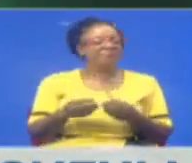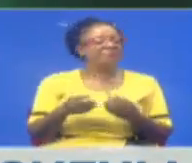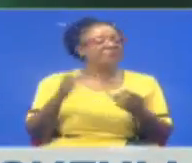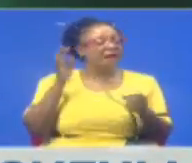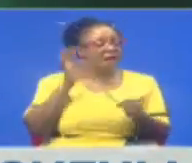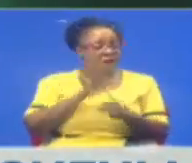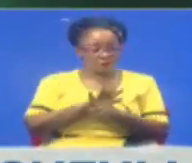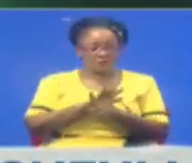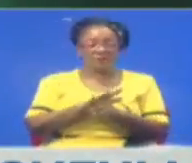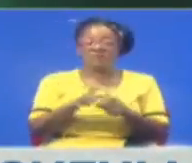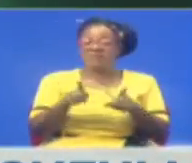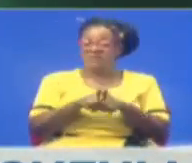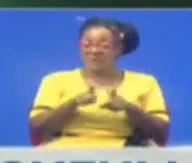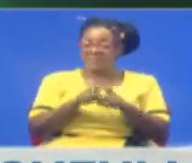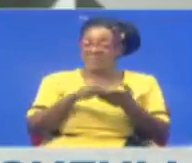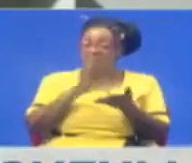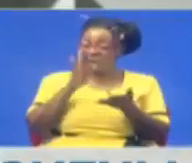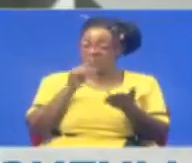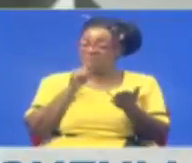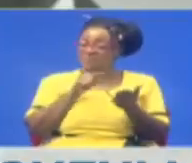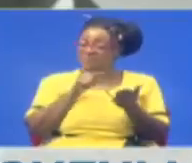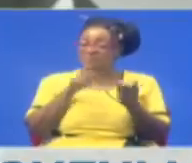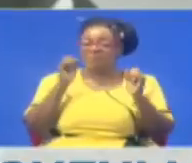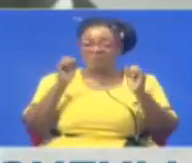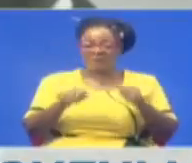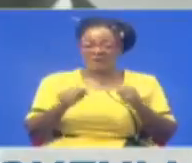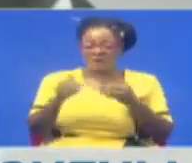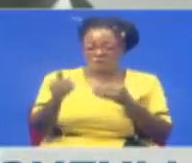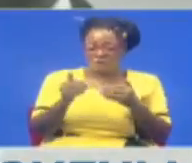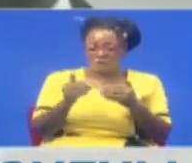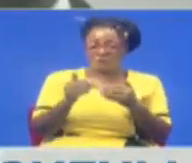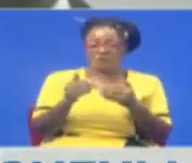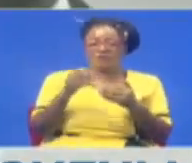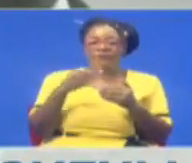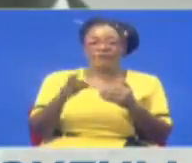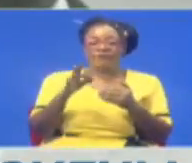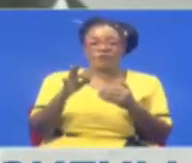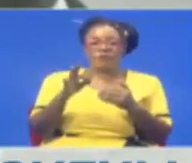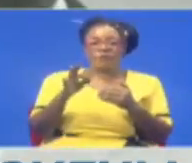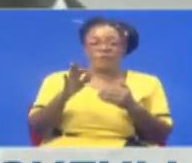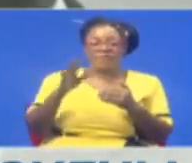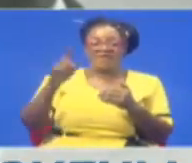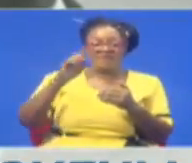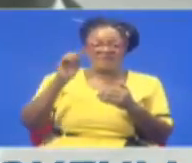ya kurasa hizo inaweza tu kukaribia ile ya mwanzilishi wa taifa hilo,